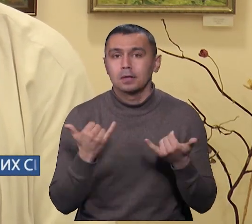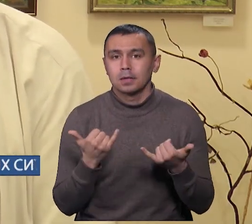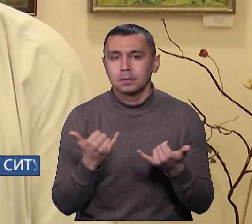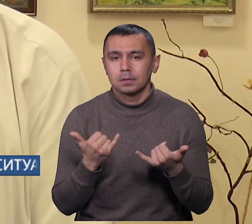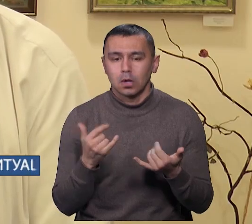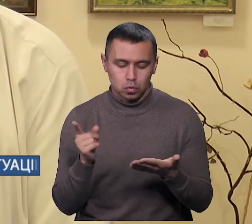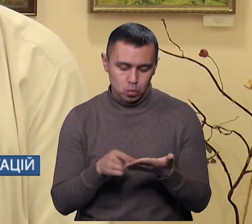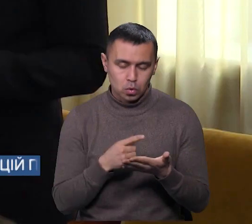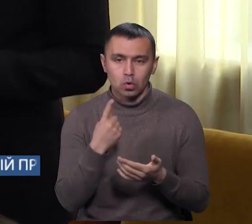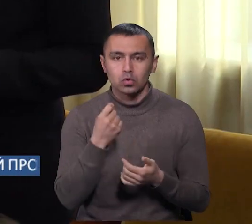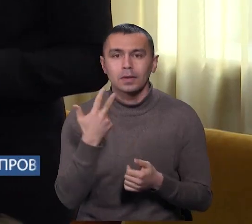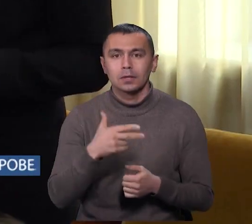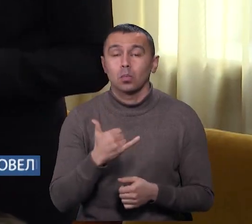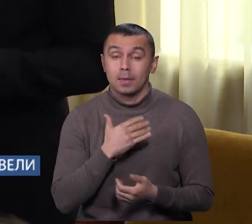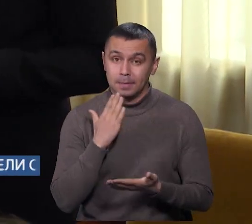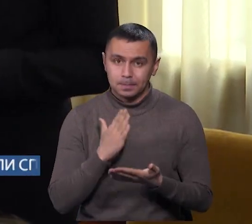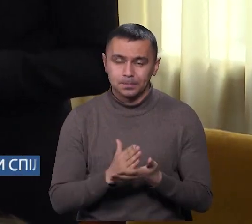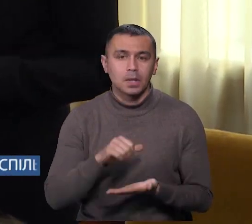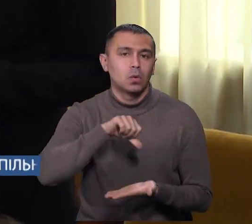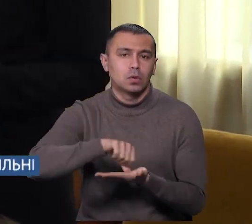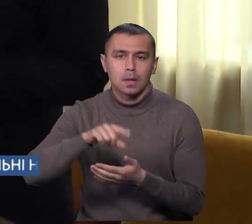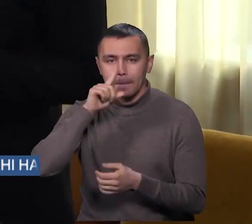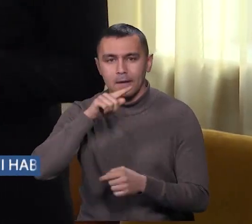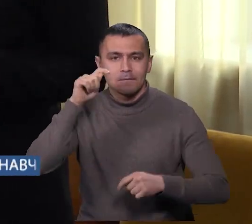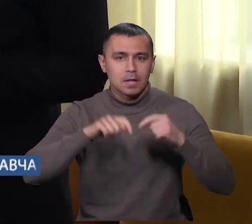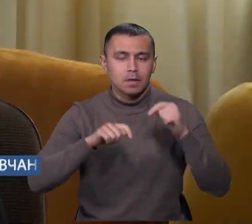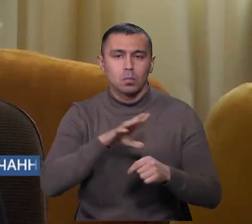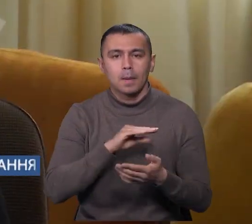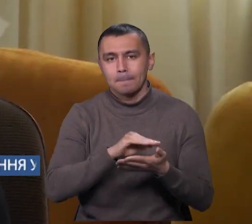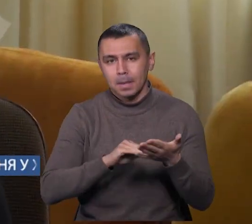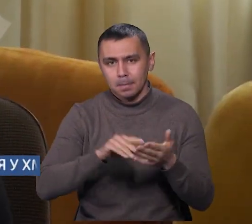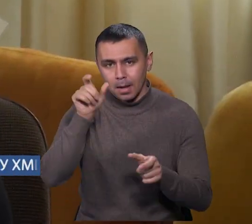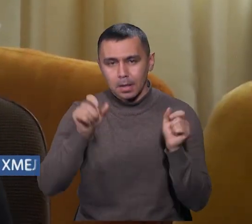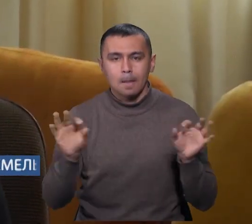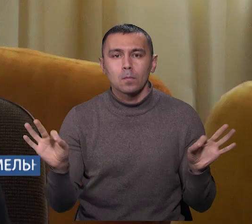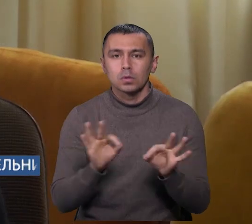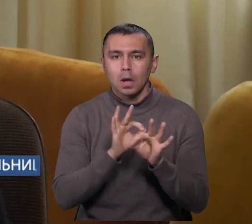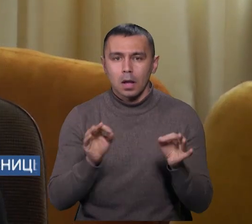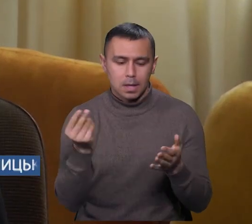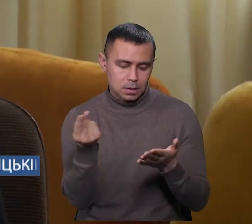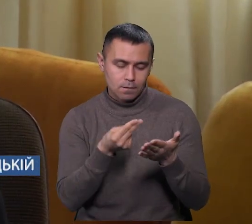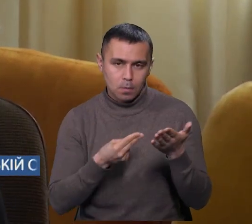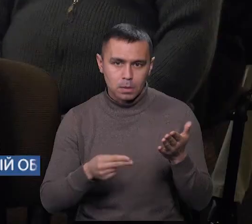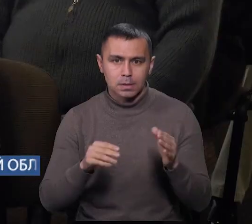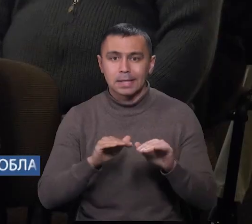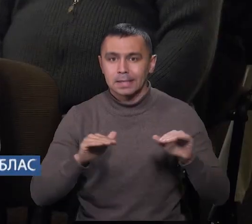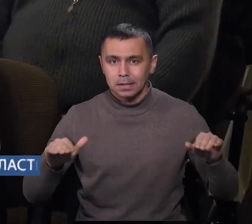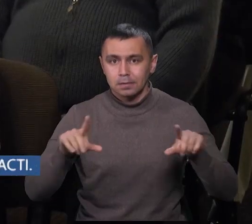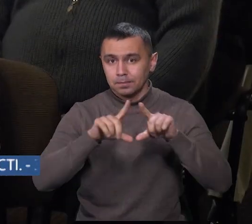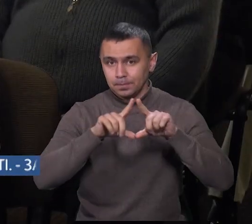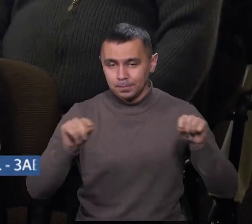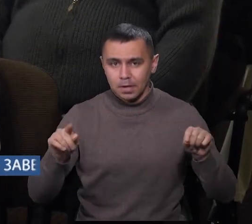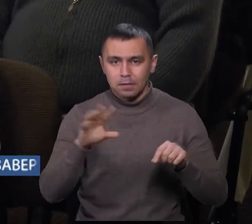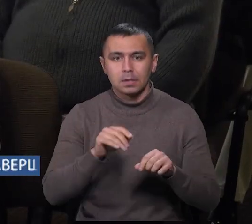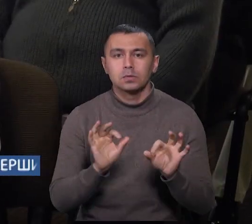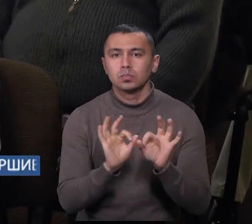сторінок 130 у мене є. Учасниками міні-фестивалю стали письменники, музиканти, живописці та школярі. Усі ділились